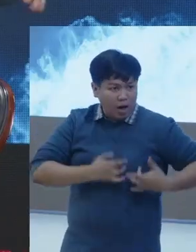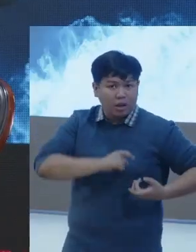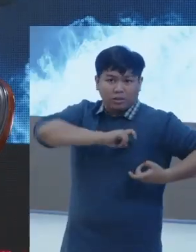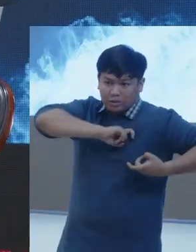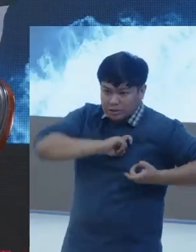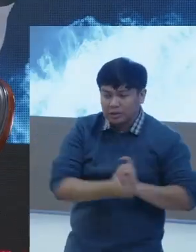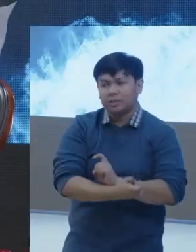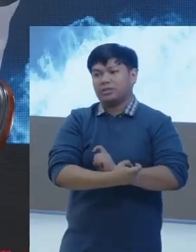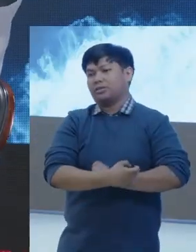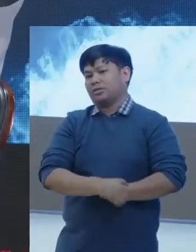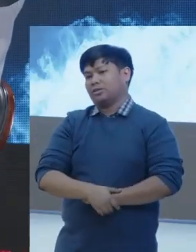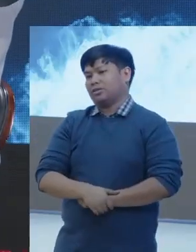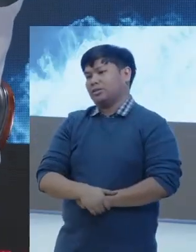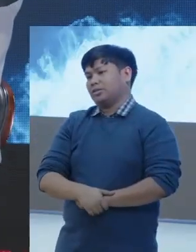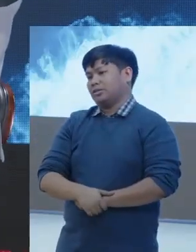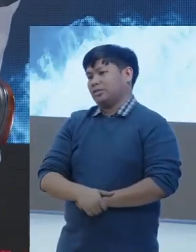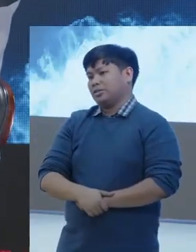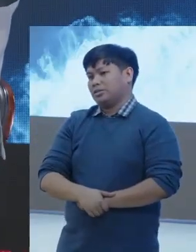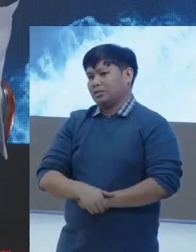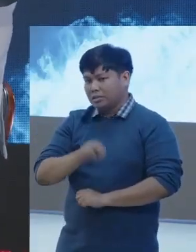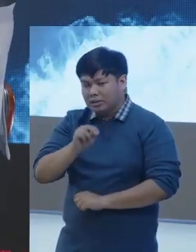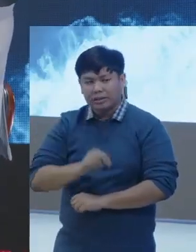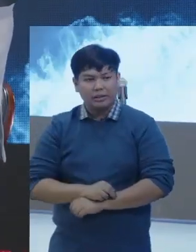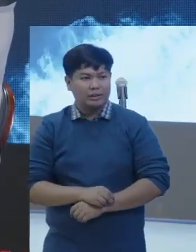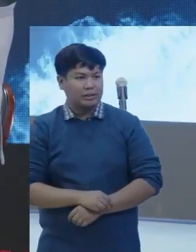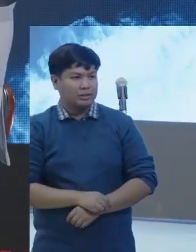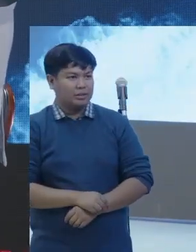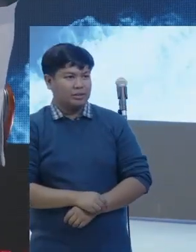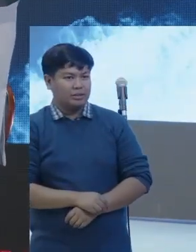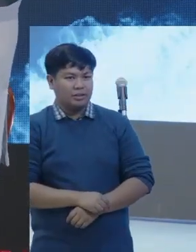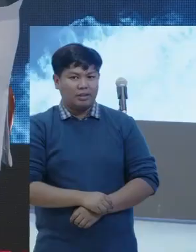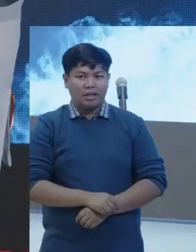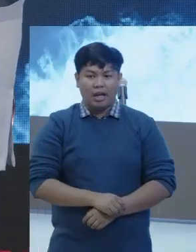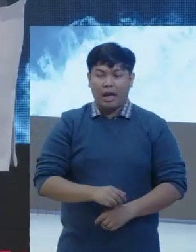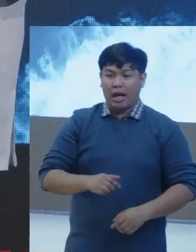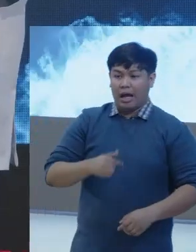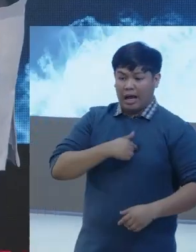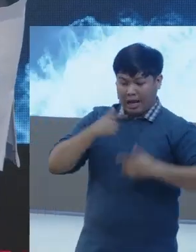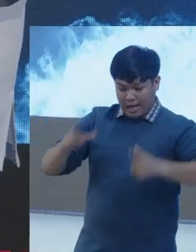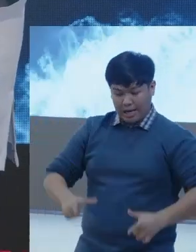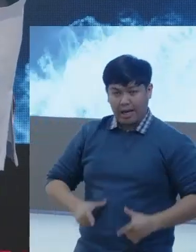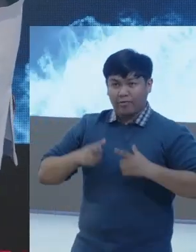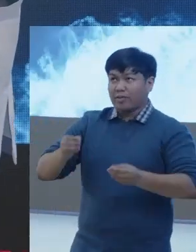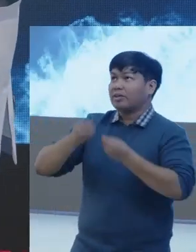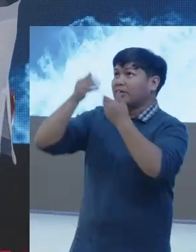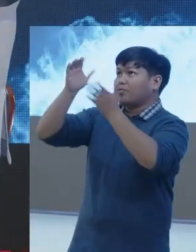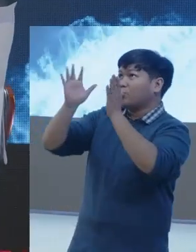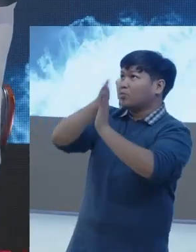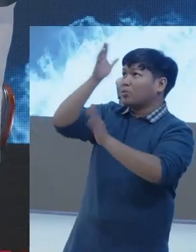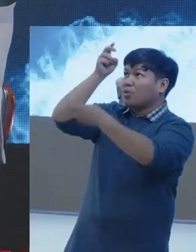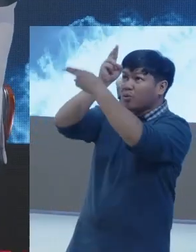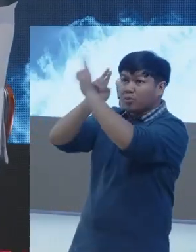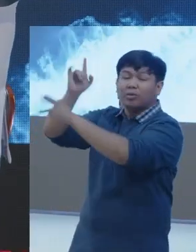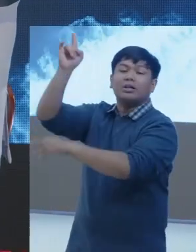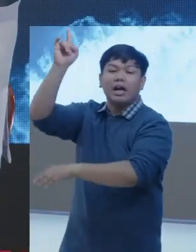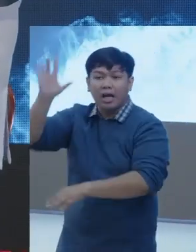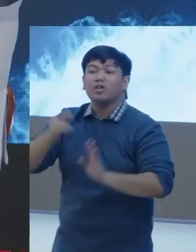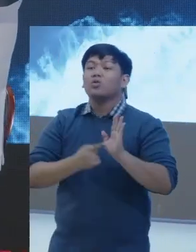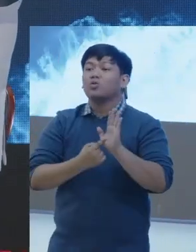Pagpapatawad na nagluluwalhati sa Diyos ang iginawad sa kanila. Verse